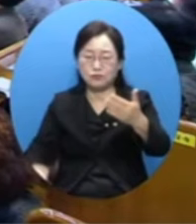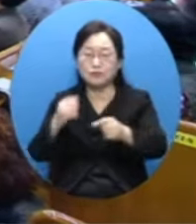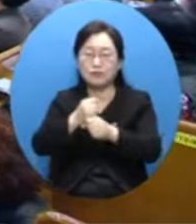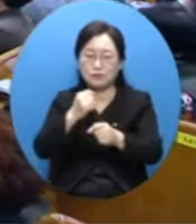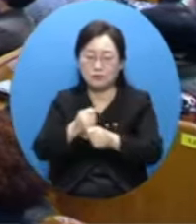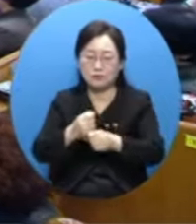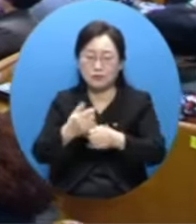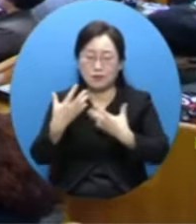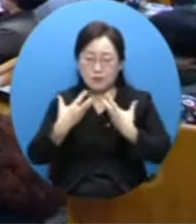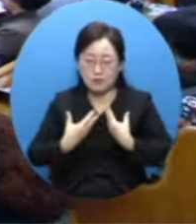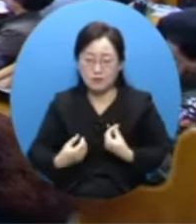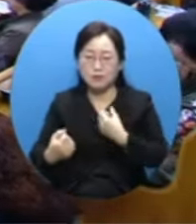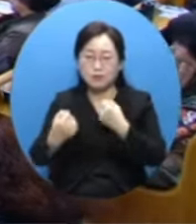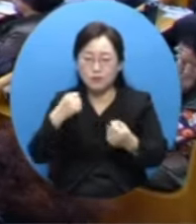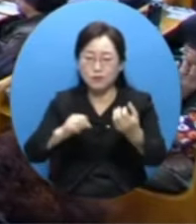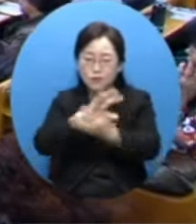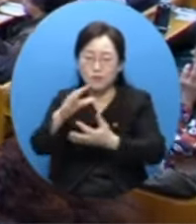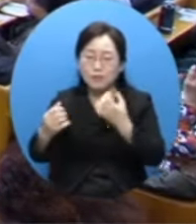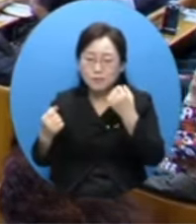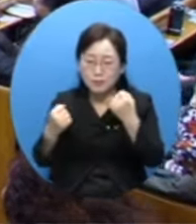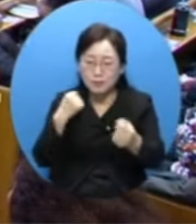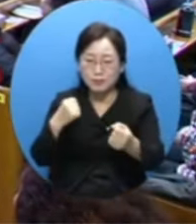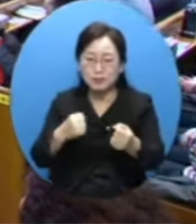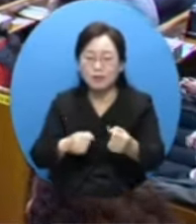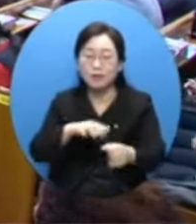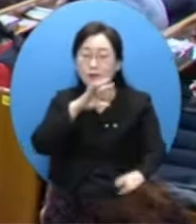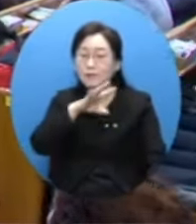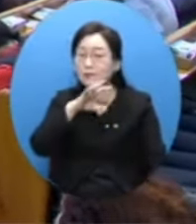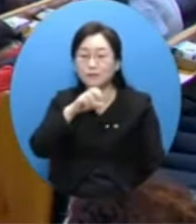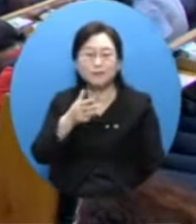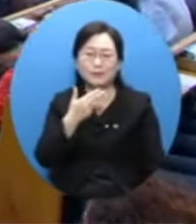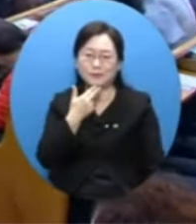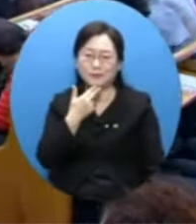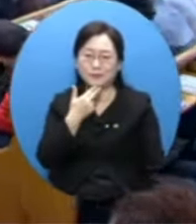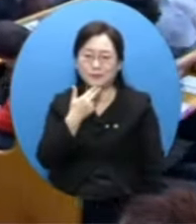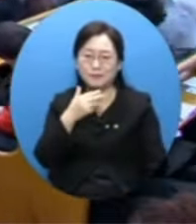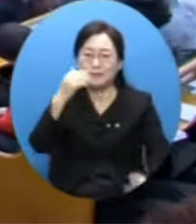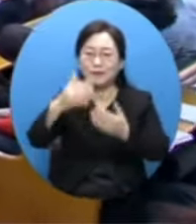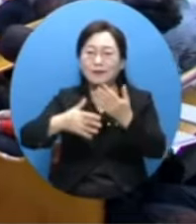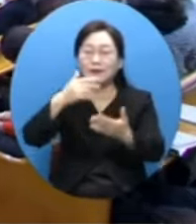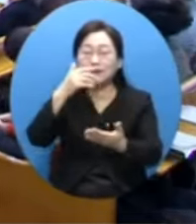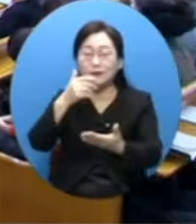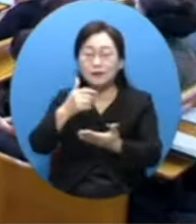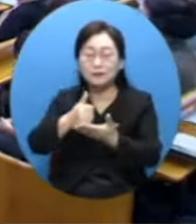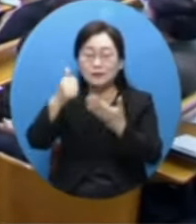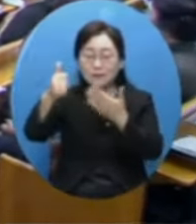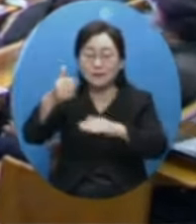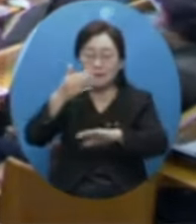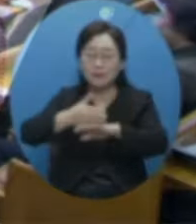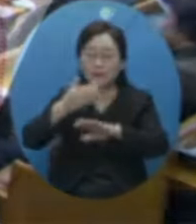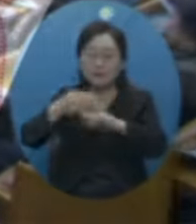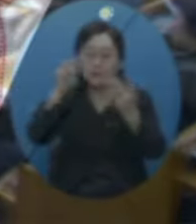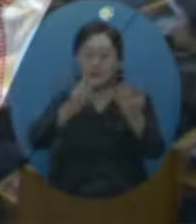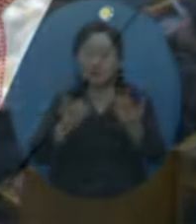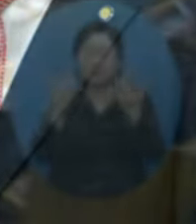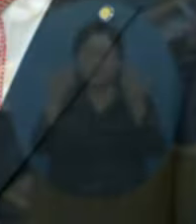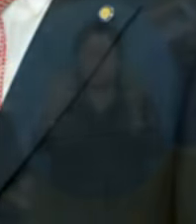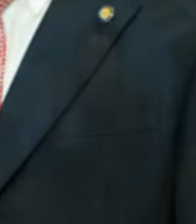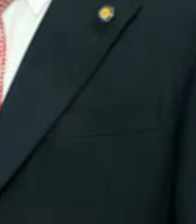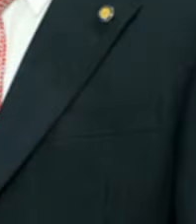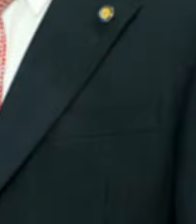중에도 환난 중에도 그는 원망 병하지 아니하고 한 해 패에 감사의 찬송을 올려드렸습니다.